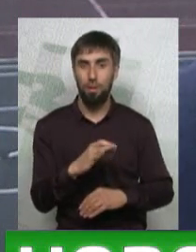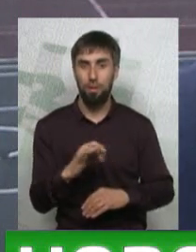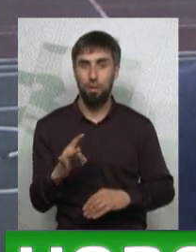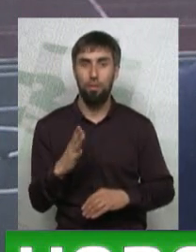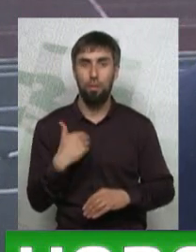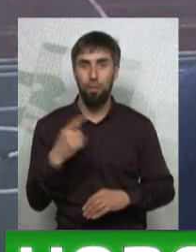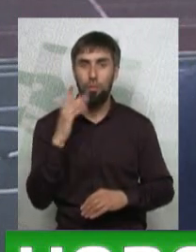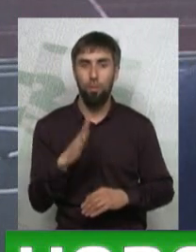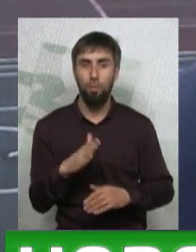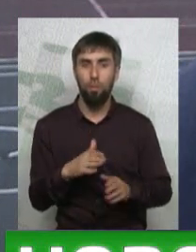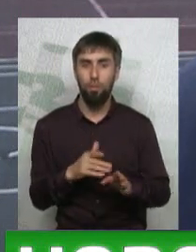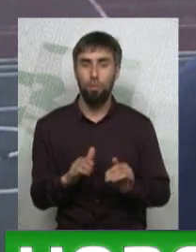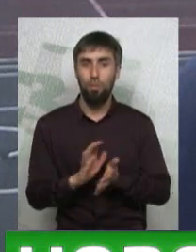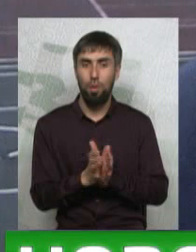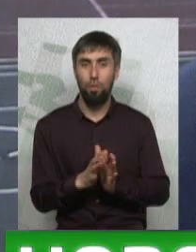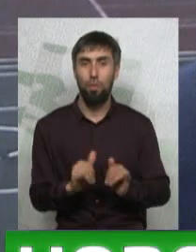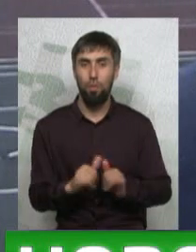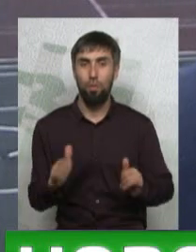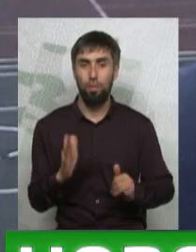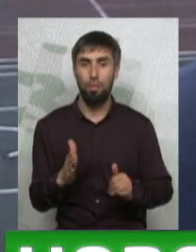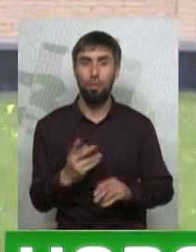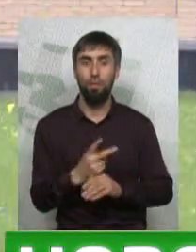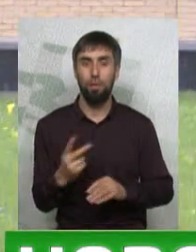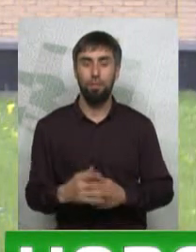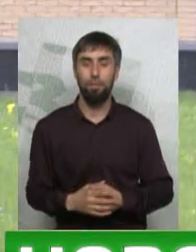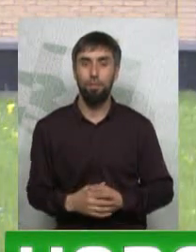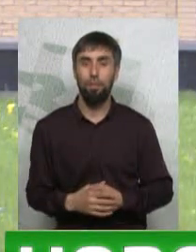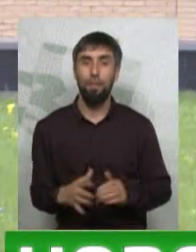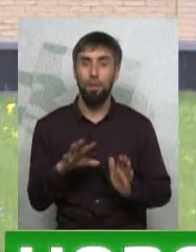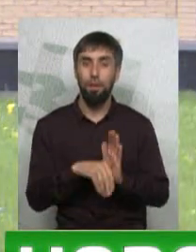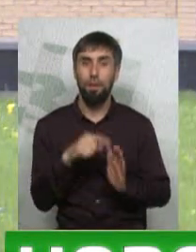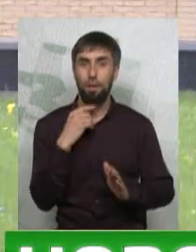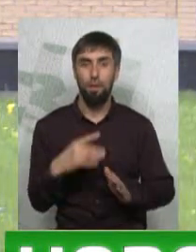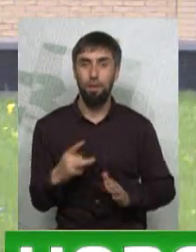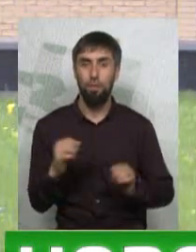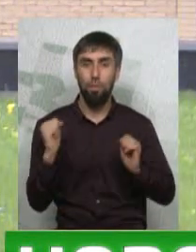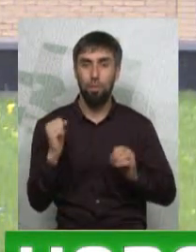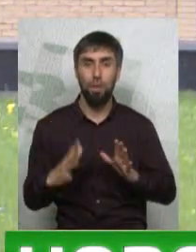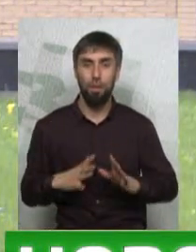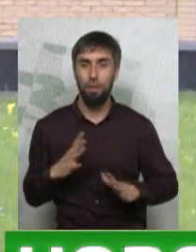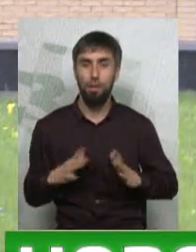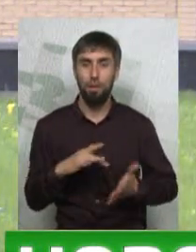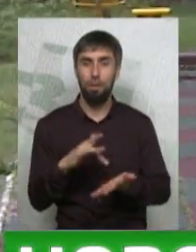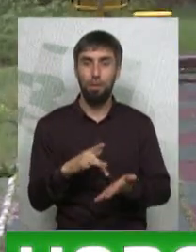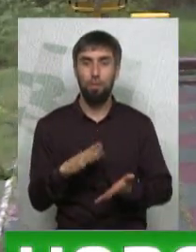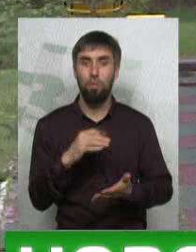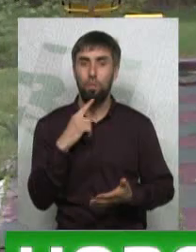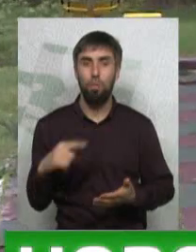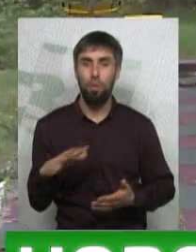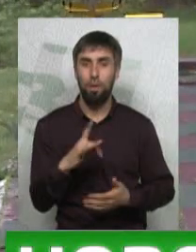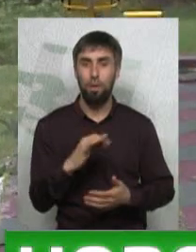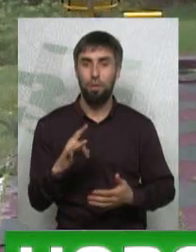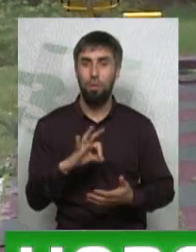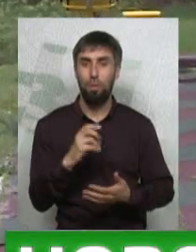думаю, будет загруженность увеличиться вдвое. Внесение Республиканского спортивно-тренировочного центра во Всероссийский